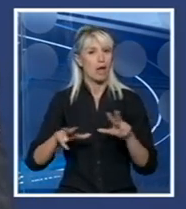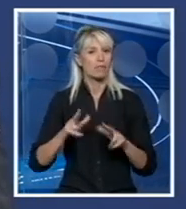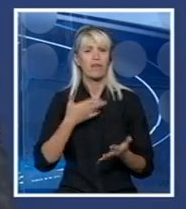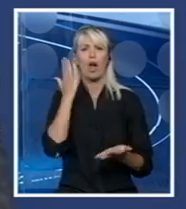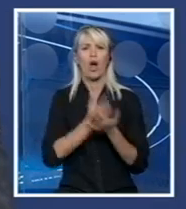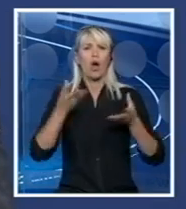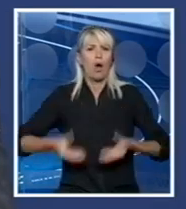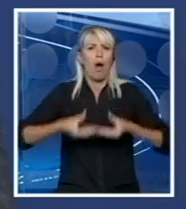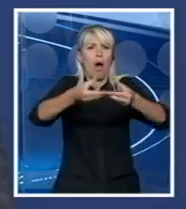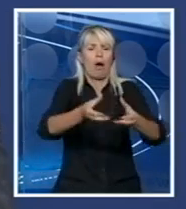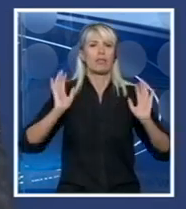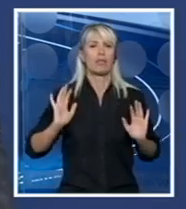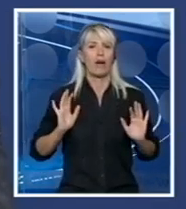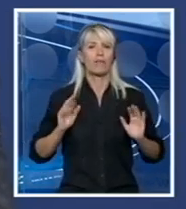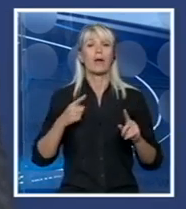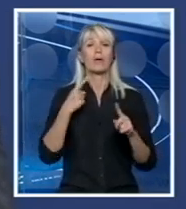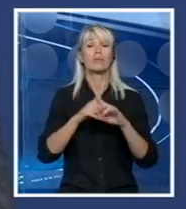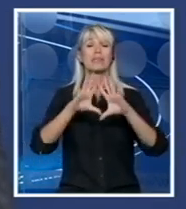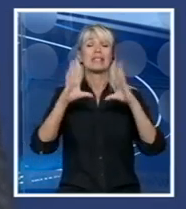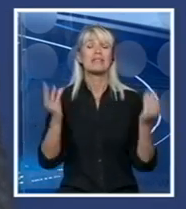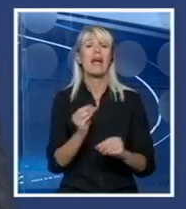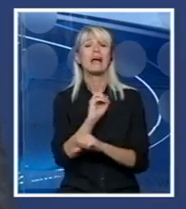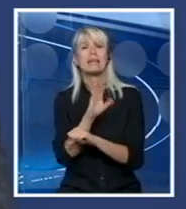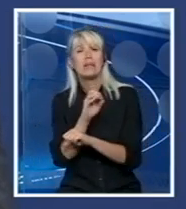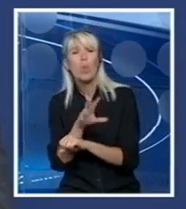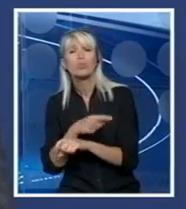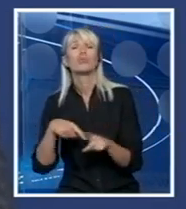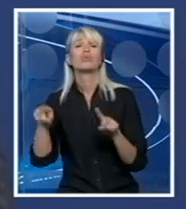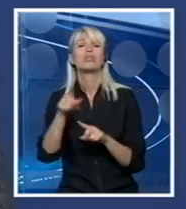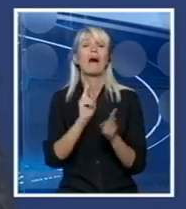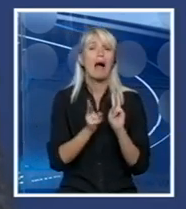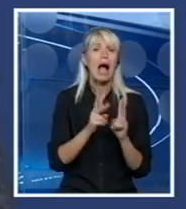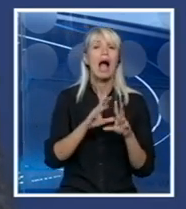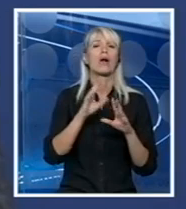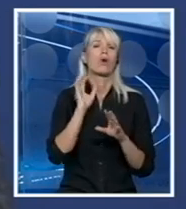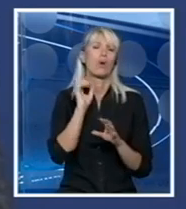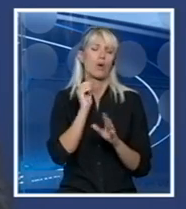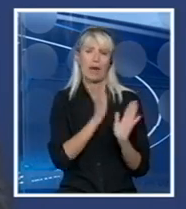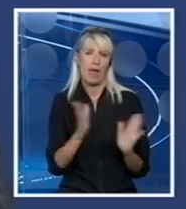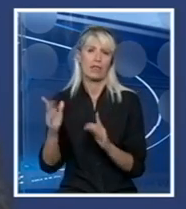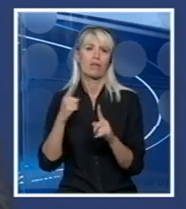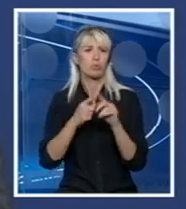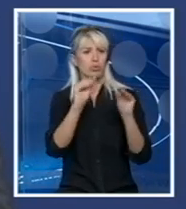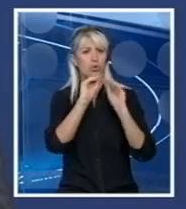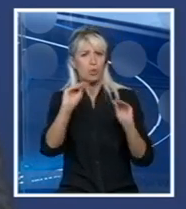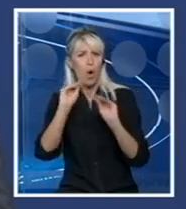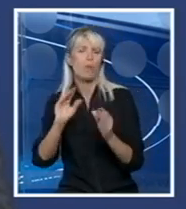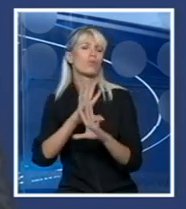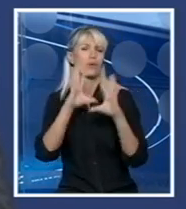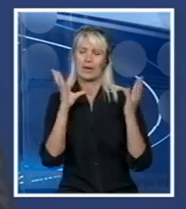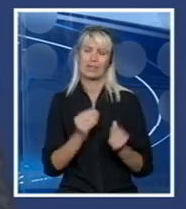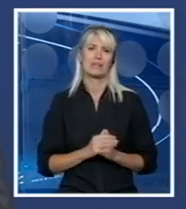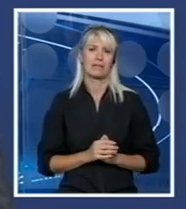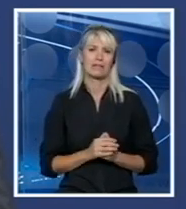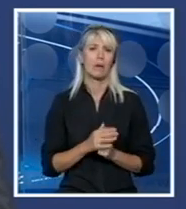gotovo. I dobijat će sva ta uputstva redovno i pratit ćemo izveštaj i dobijaju obuke. Sve smo to probali u ovom prvom cugu.